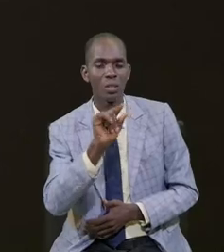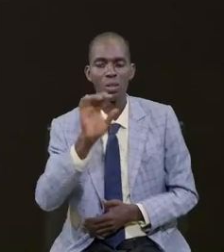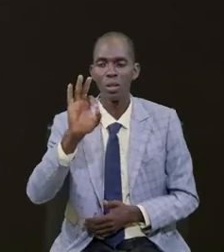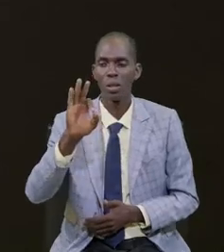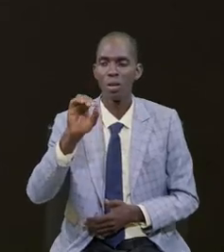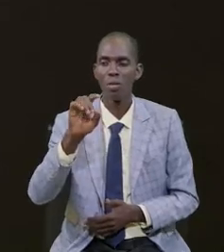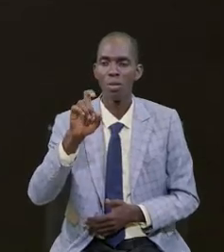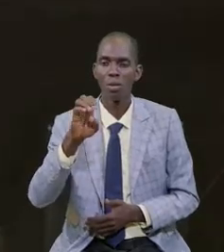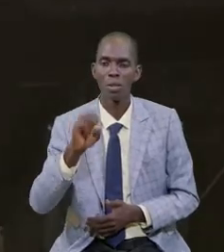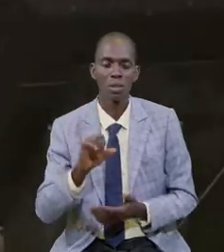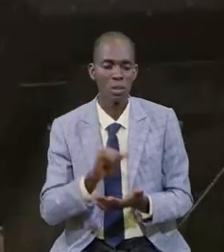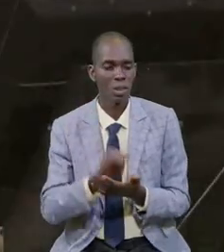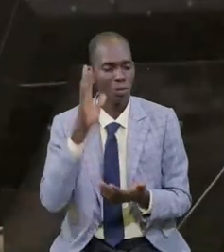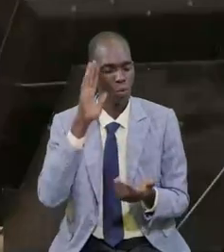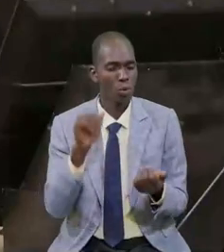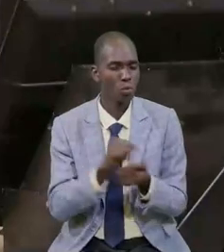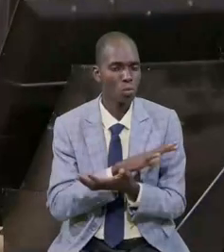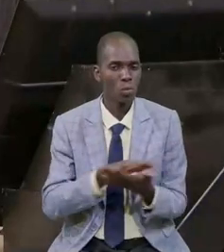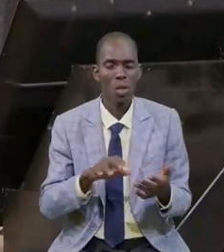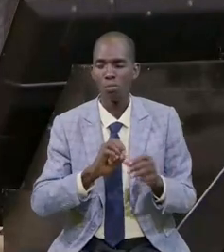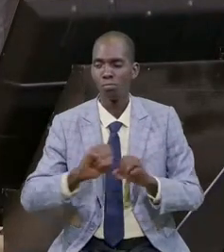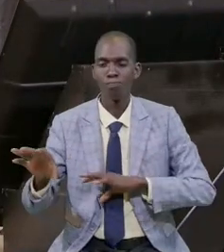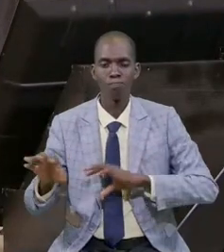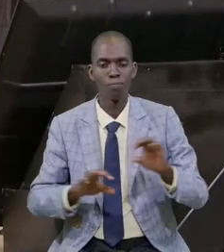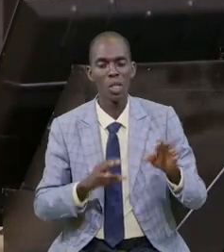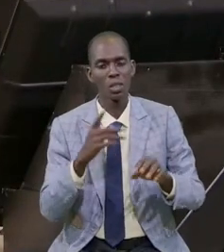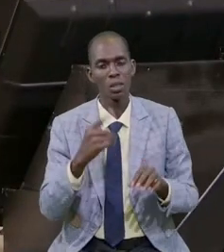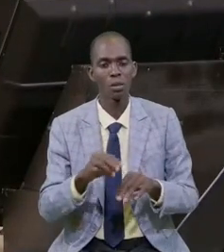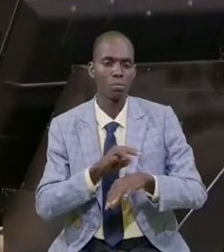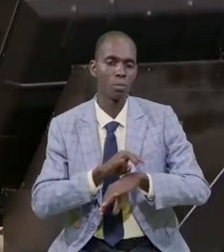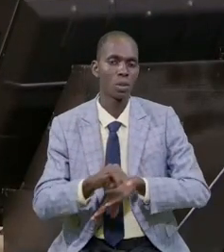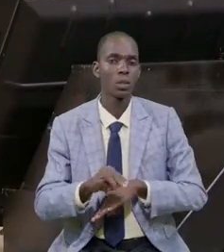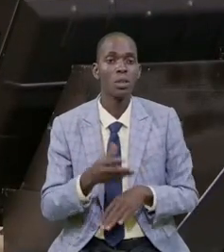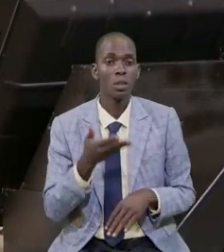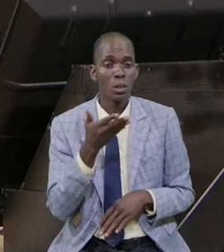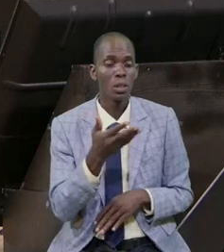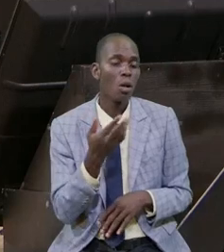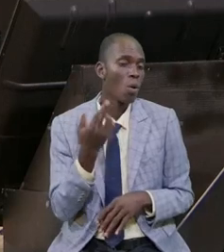va détruire, disperser et le ministère.